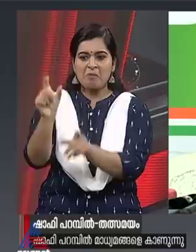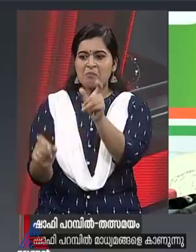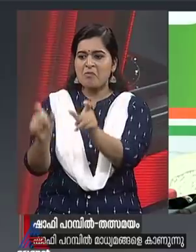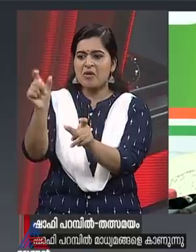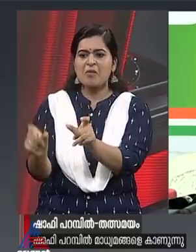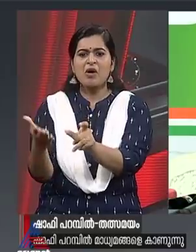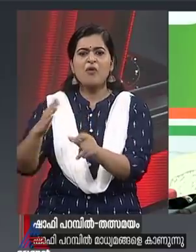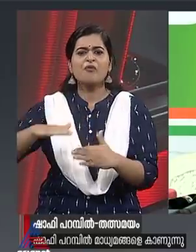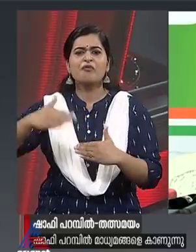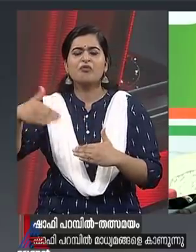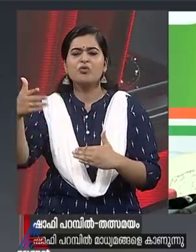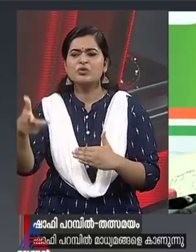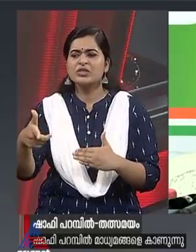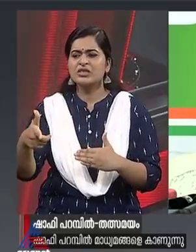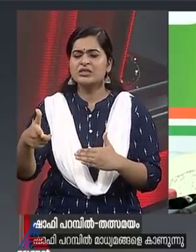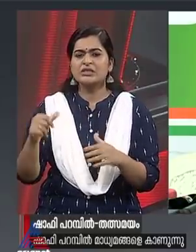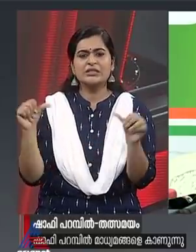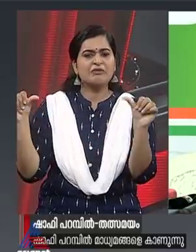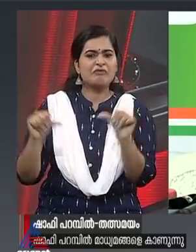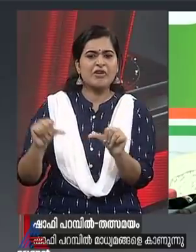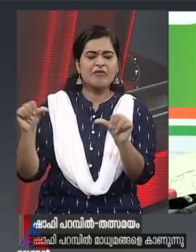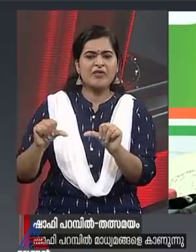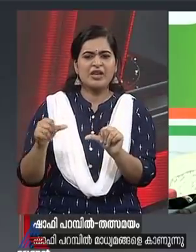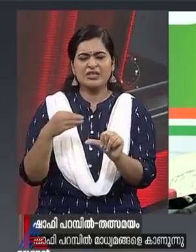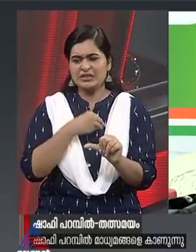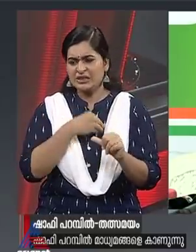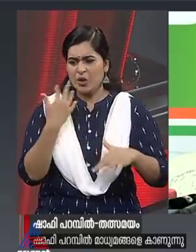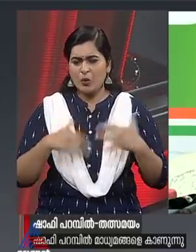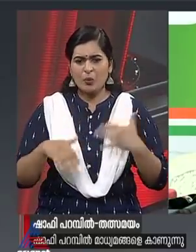വലിയ പ്രയാസങ്ങൾ സൃഷ്ടിച്ചത് എന്ന കാര്യത്തിന് സംശയം വേണ്ട.